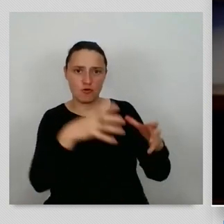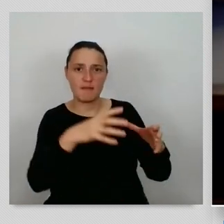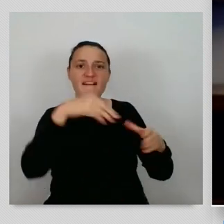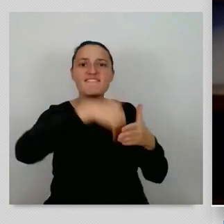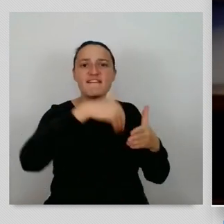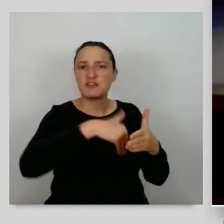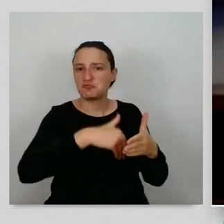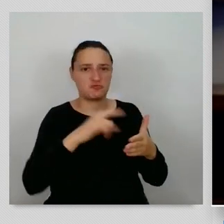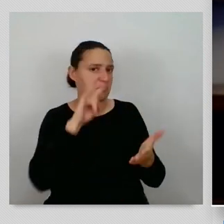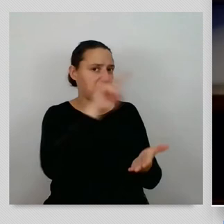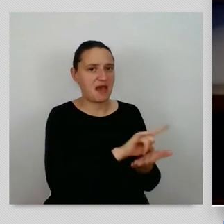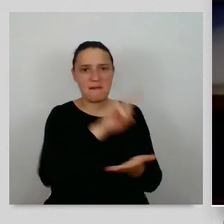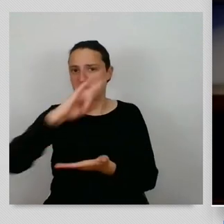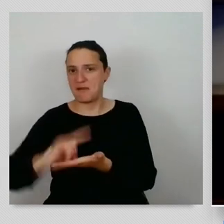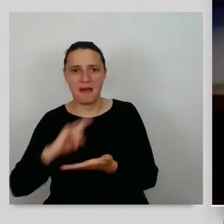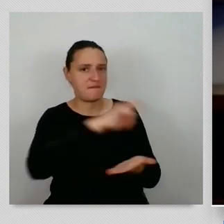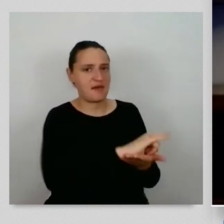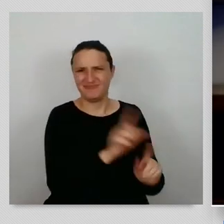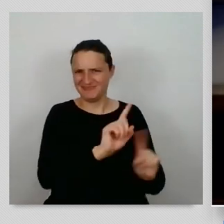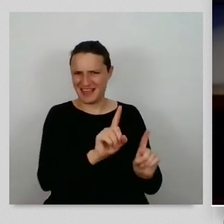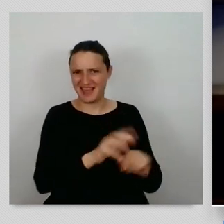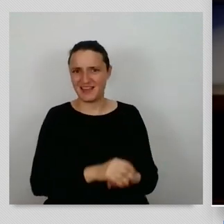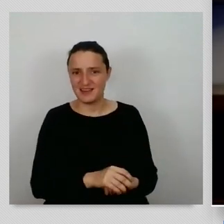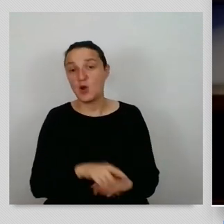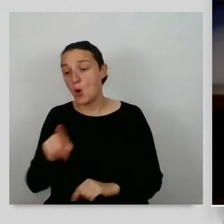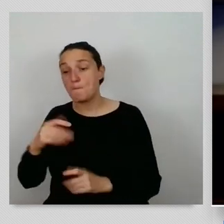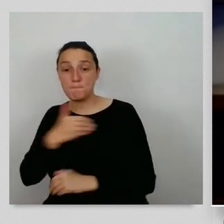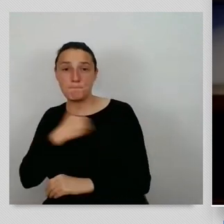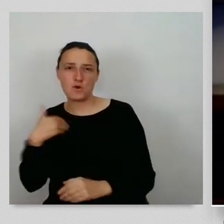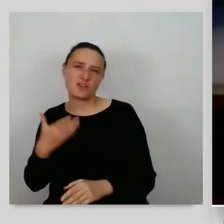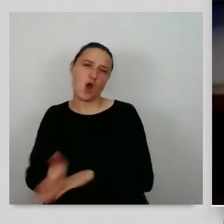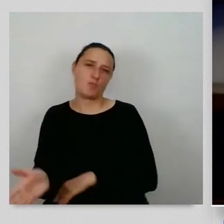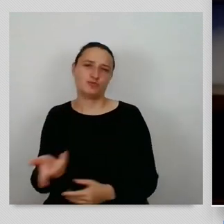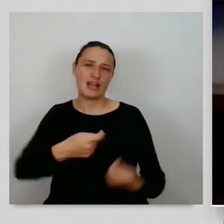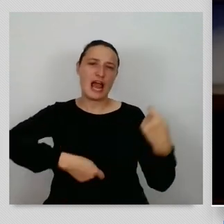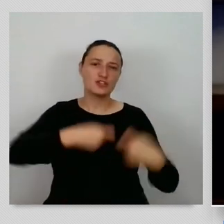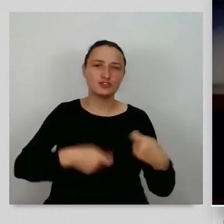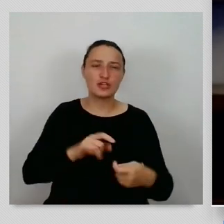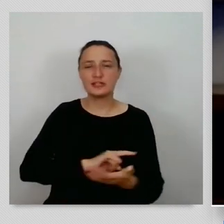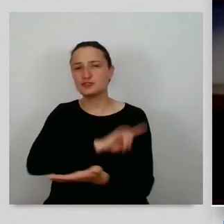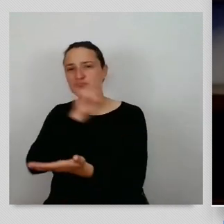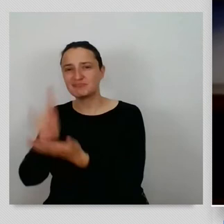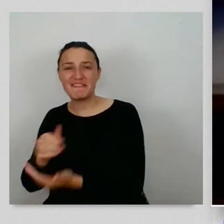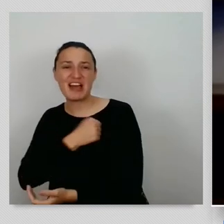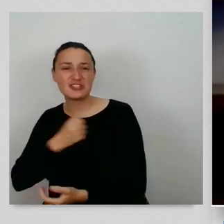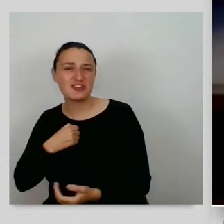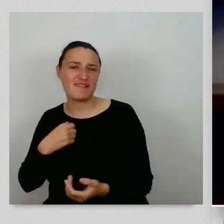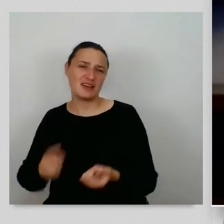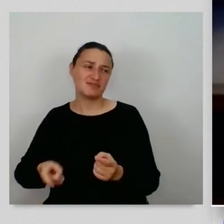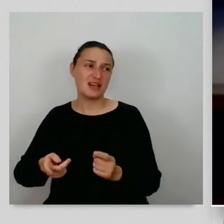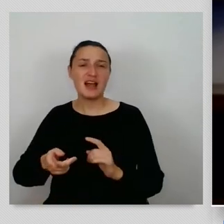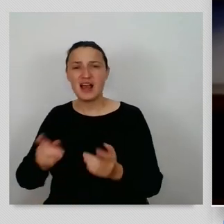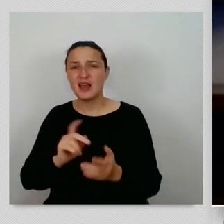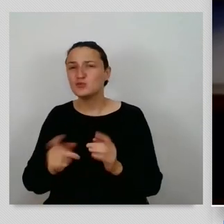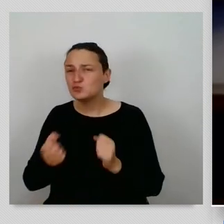sposób nieuzasadniona. U nas to są zapóźnienia, bo naprawdę ze Szczecina w dalszym ciągu jest trudno się przemieścić do Warszawy regularnie inaczej